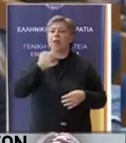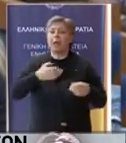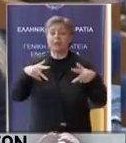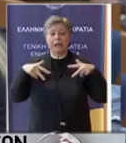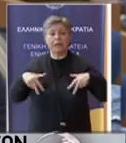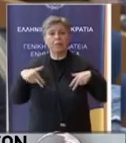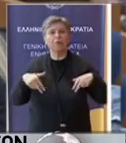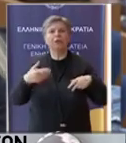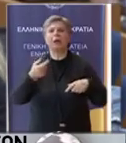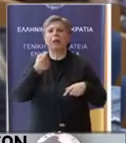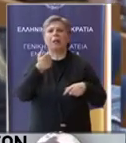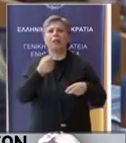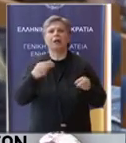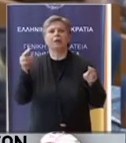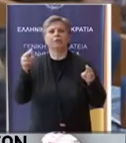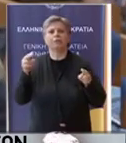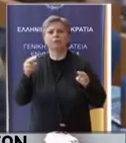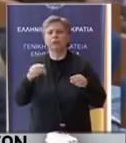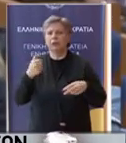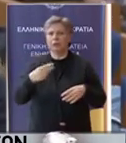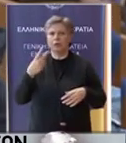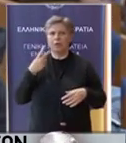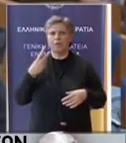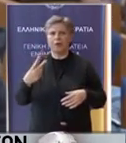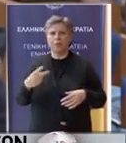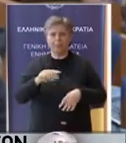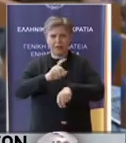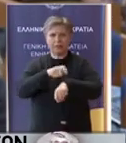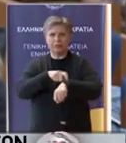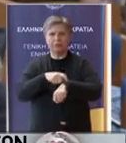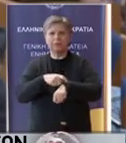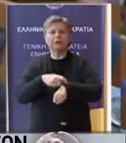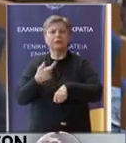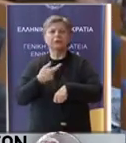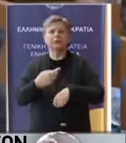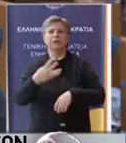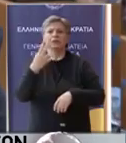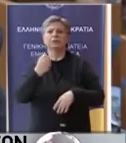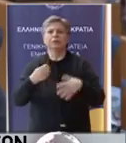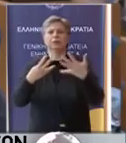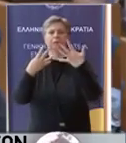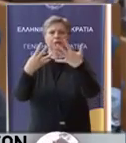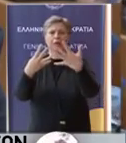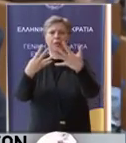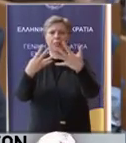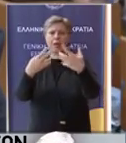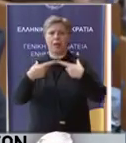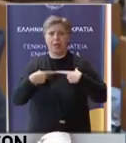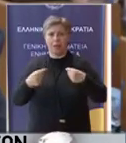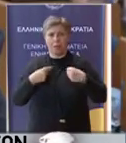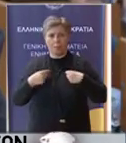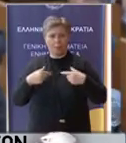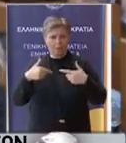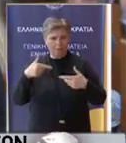το κυβερνητικό. Βλέπουμε αύξηση μελών περίπου 50 παρά ένας. Βοηθά κατά κάποιο τρόπο αυτό στην ελληνική οικονομία?